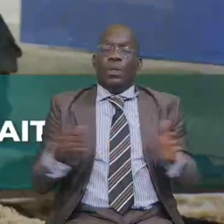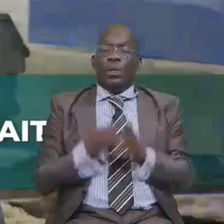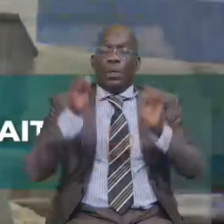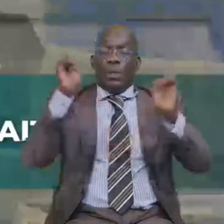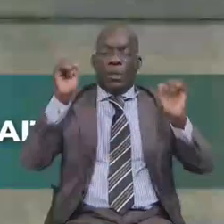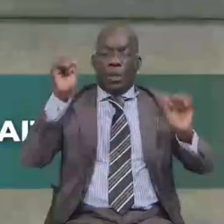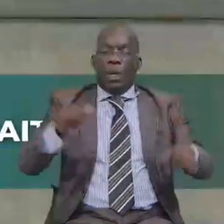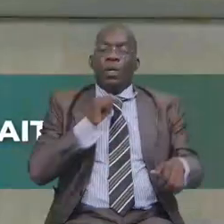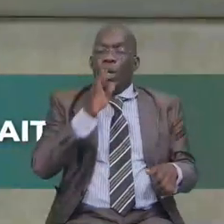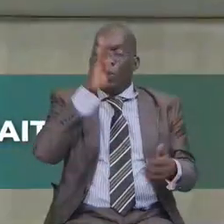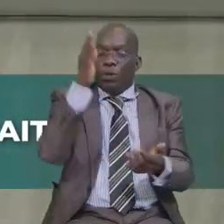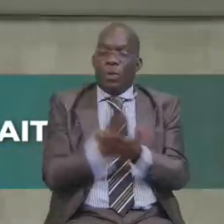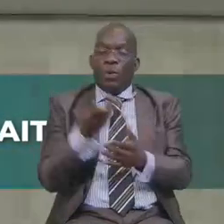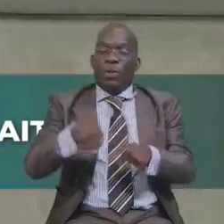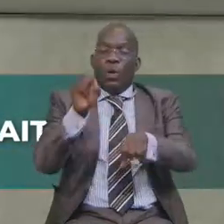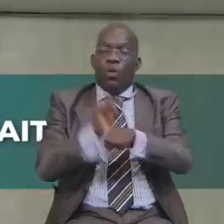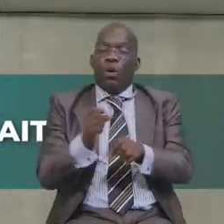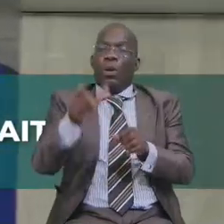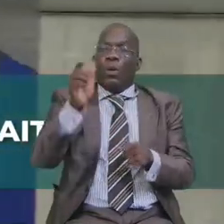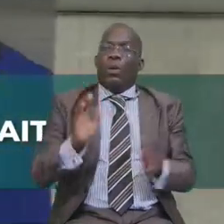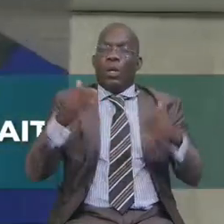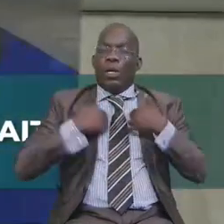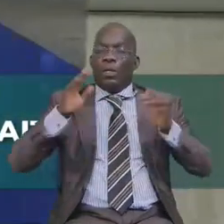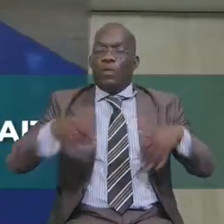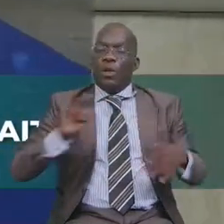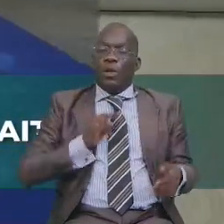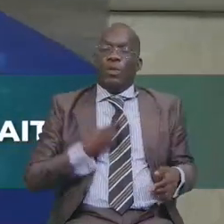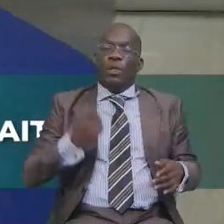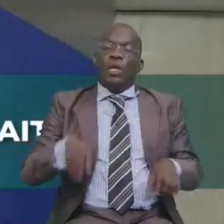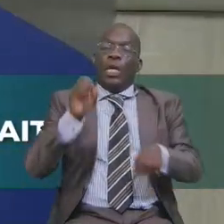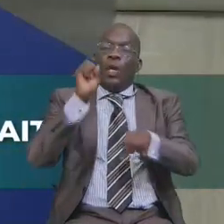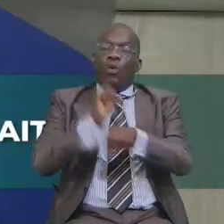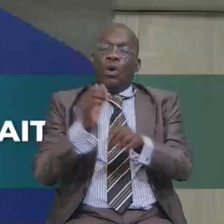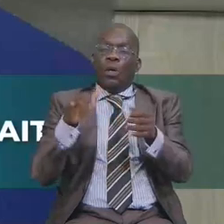La commission que Dieu nous a donnée, que Christ nous a donnée,